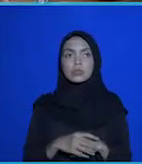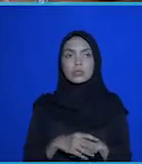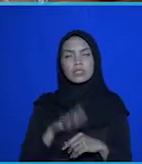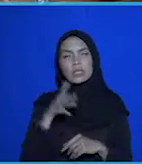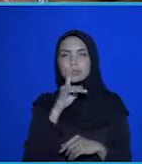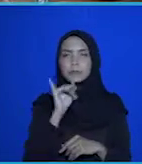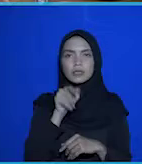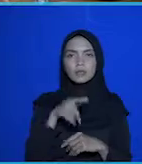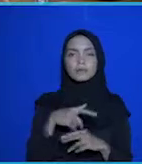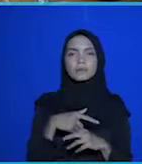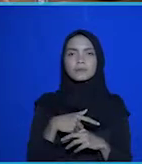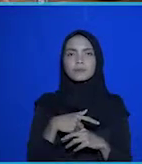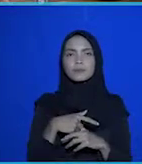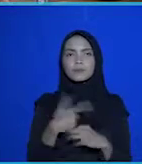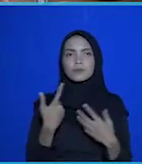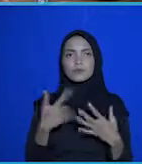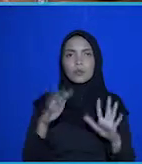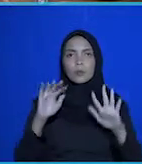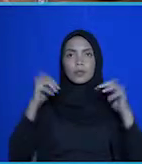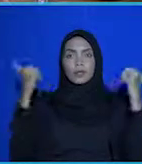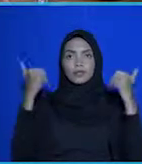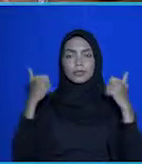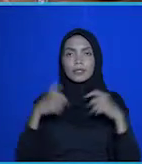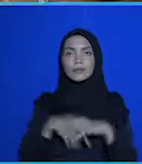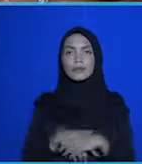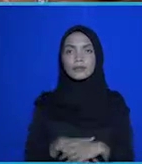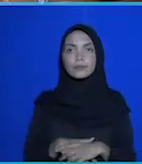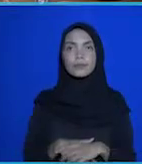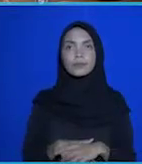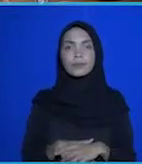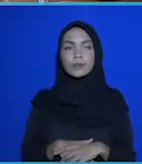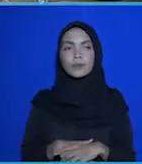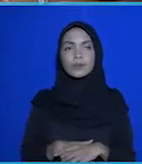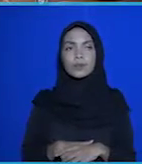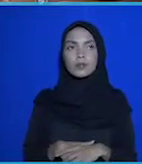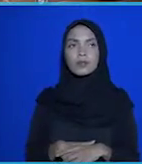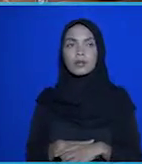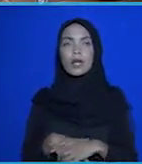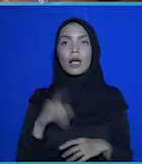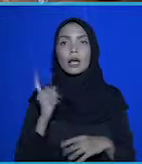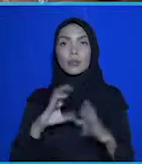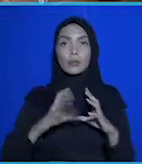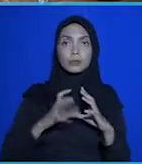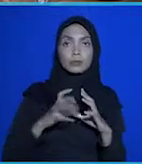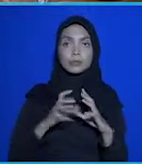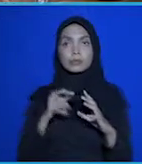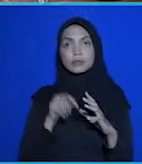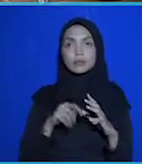Kira-kira demikian. Itu kami sudah berhasil menghidupkan, menyalakan, karena itu dengan mesin,